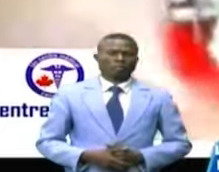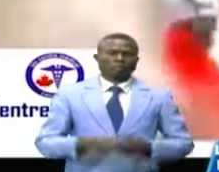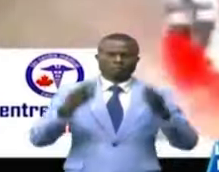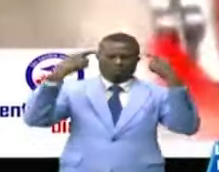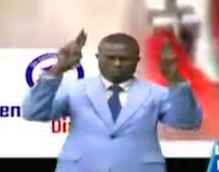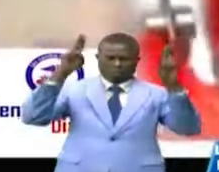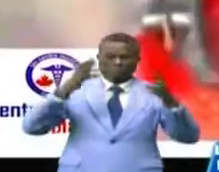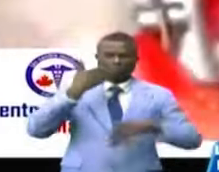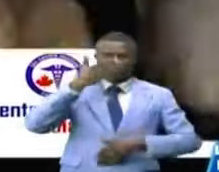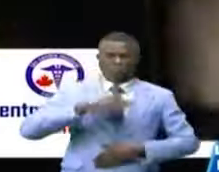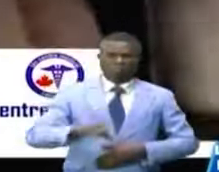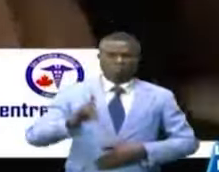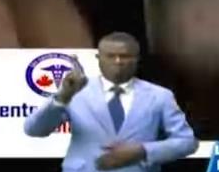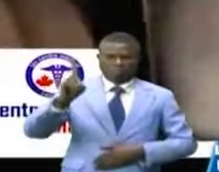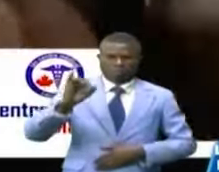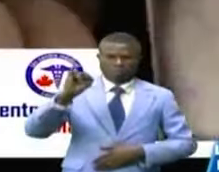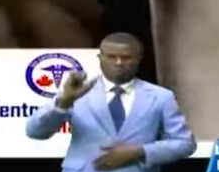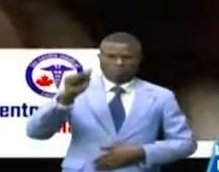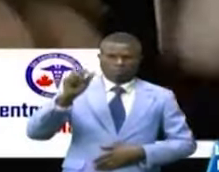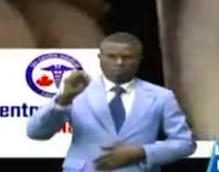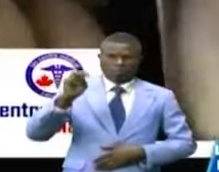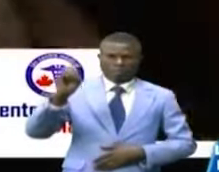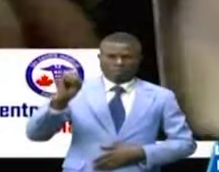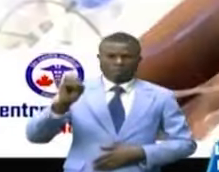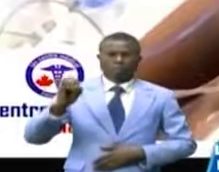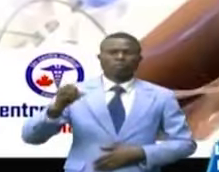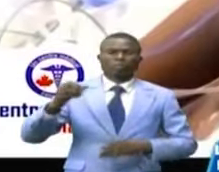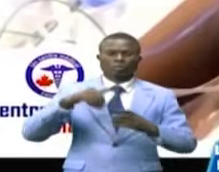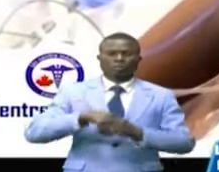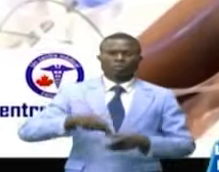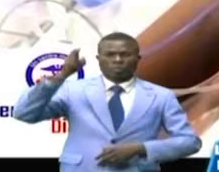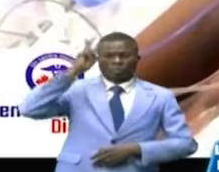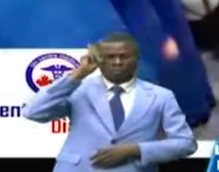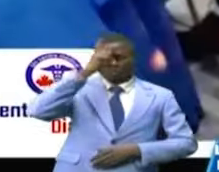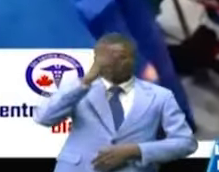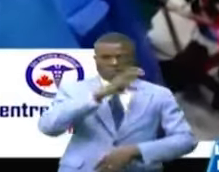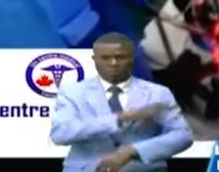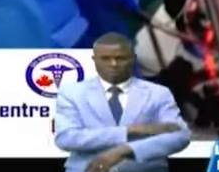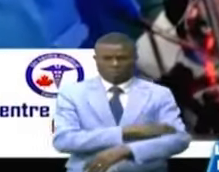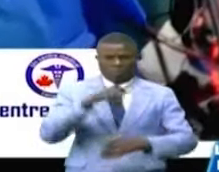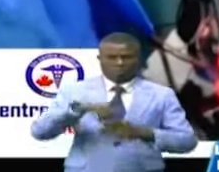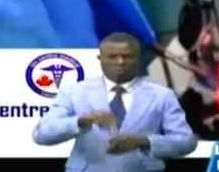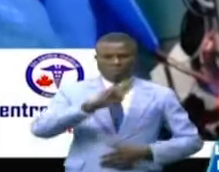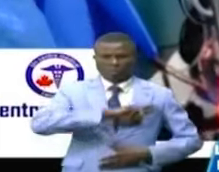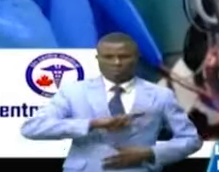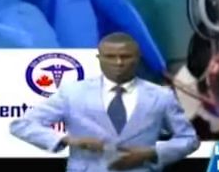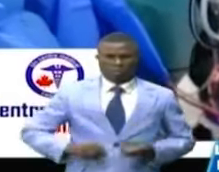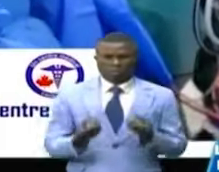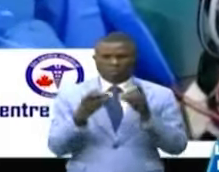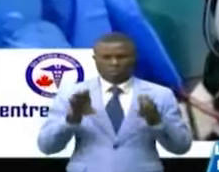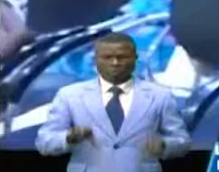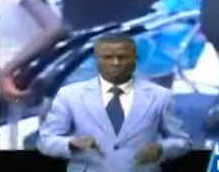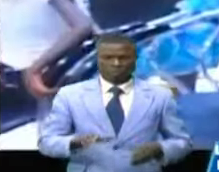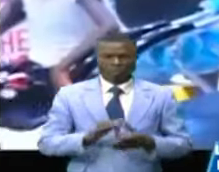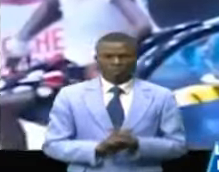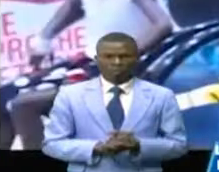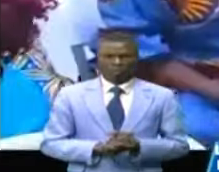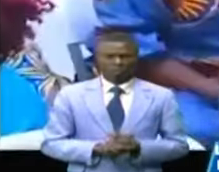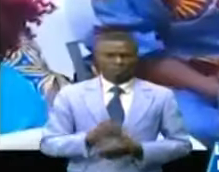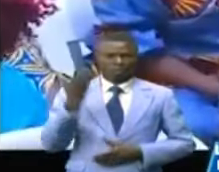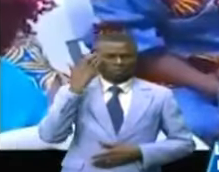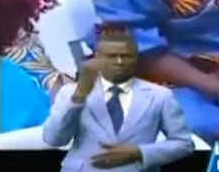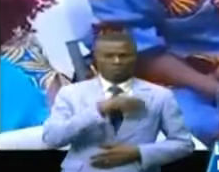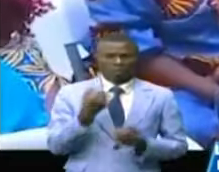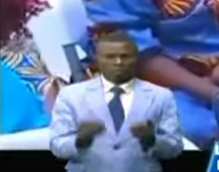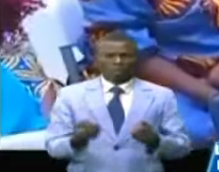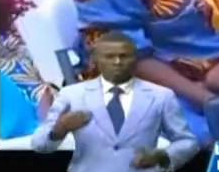centre médical Diamant de Lubumbashi, chef-lieu de la province du Haut-Katanga, en République démocratique du Congo. Les parents des